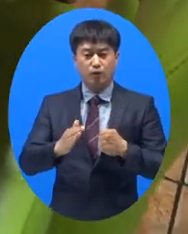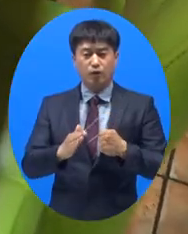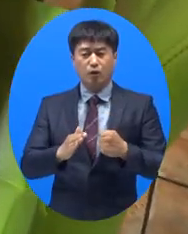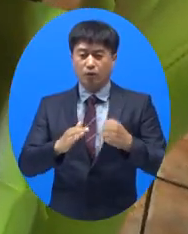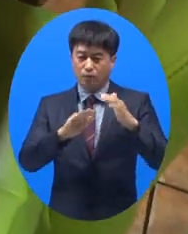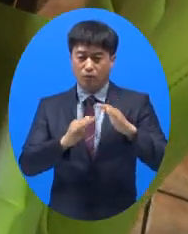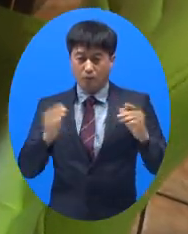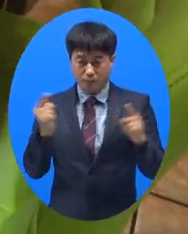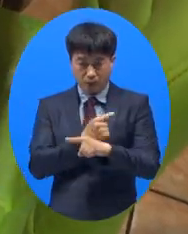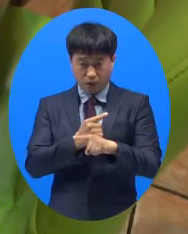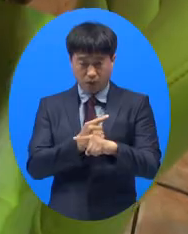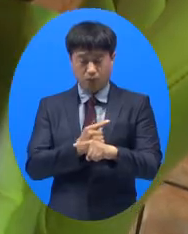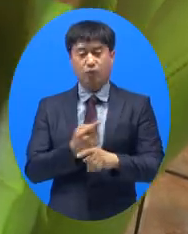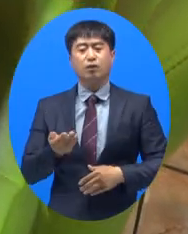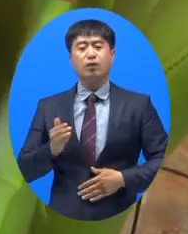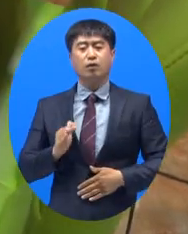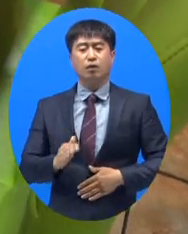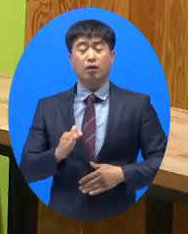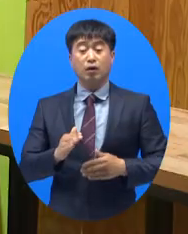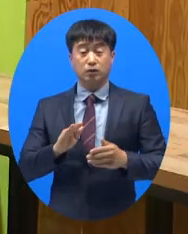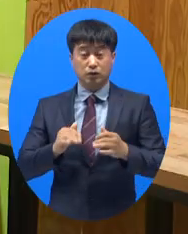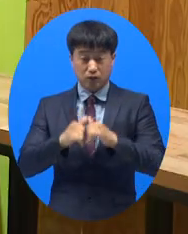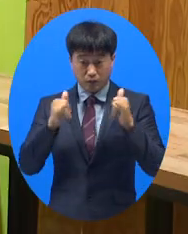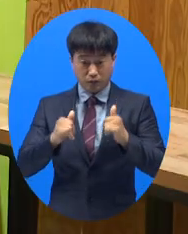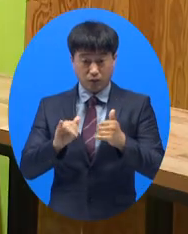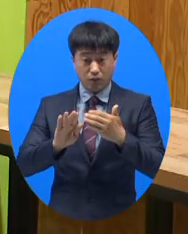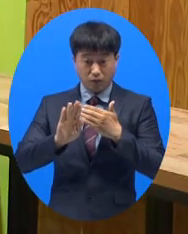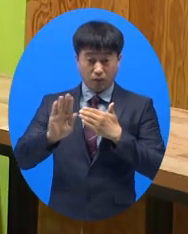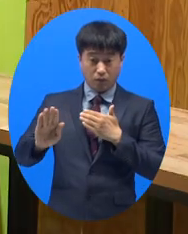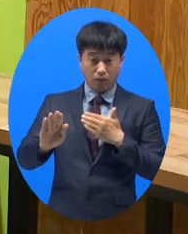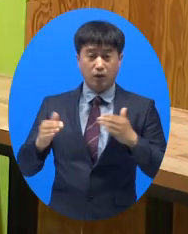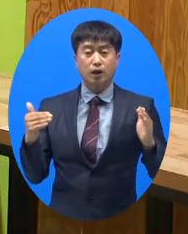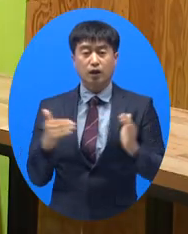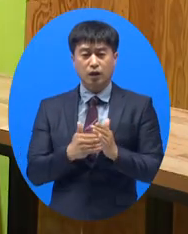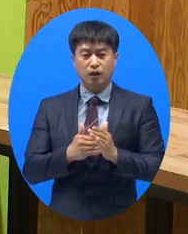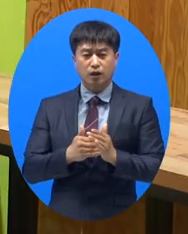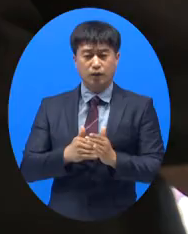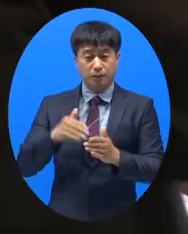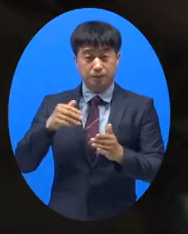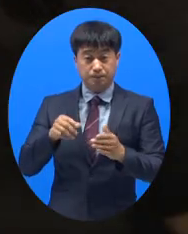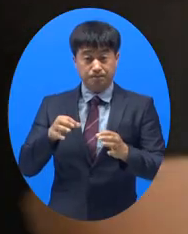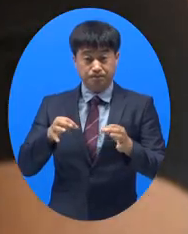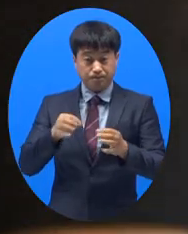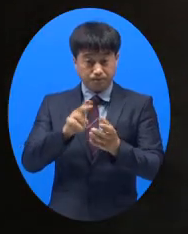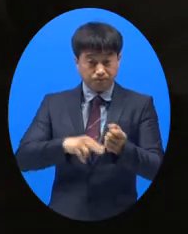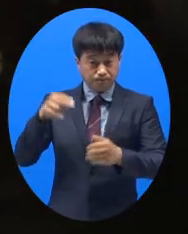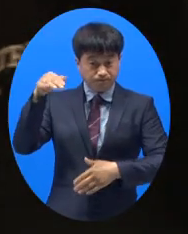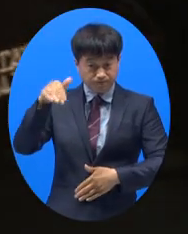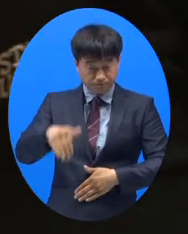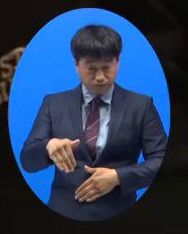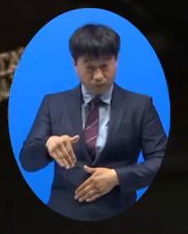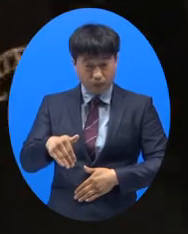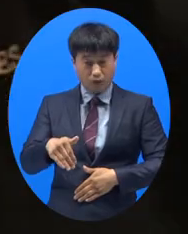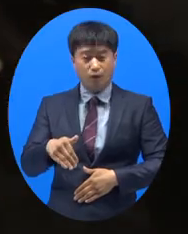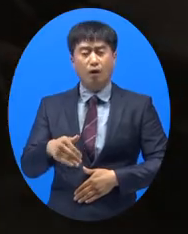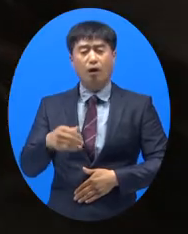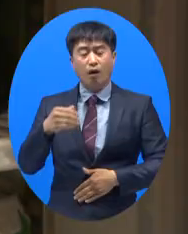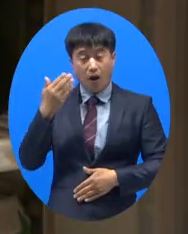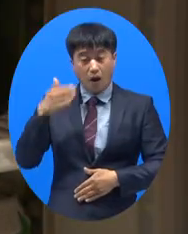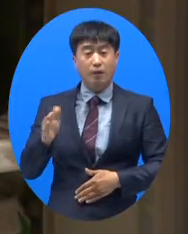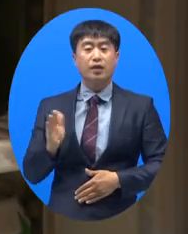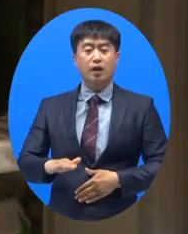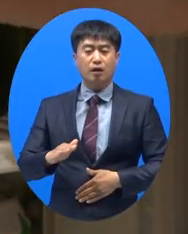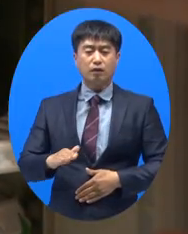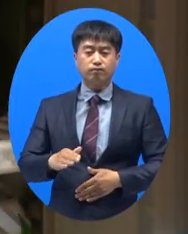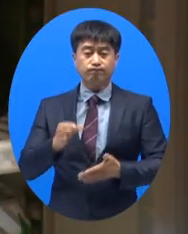버텨냈습니다. 사회적 거리두기가 끝이 나면서 바닥을 치던 매출이 회복되던 것도 잠시, 자고 나면 오르는 물가 탓에 앞으로